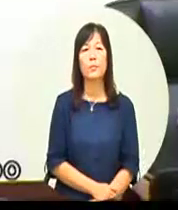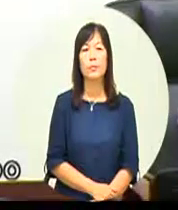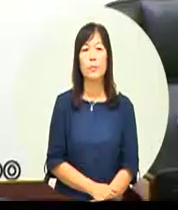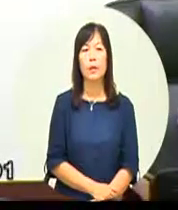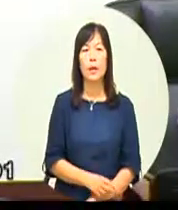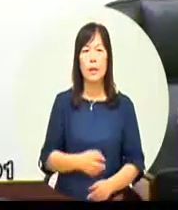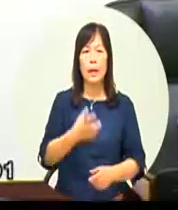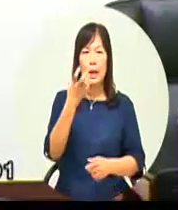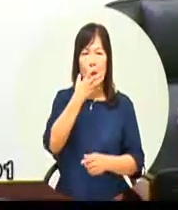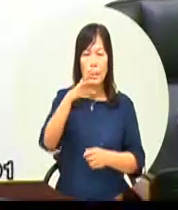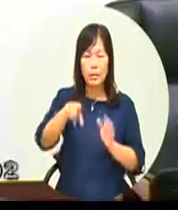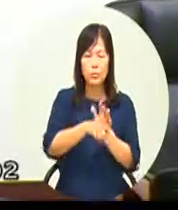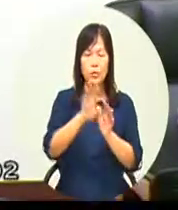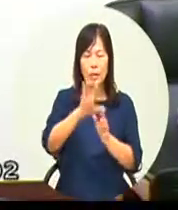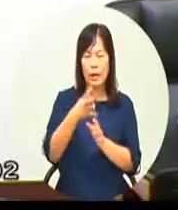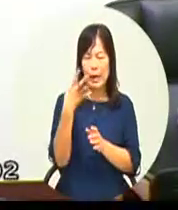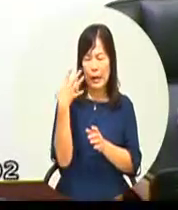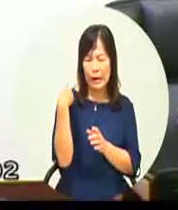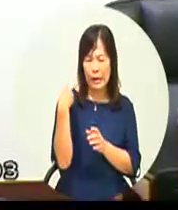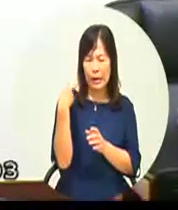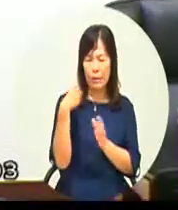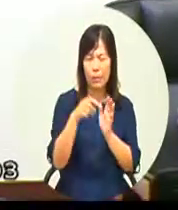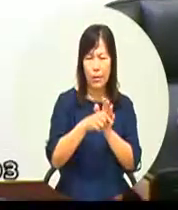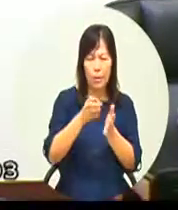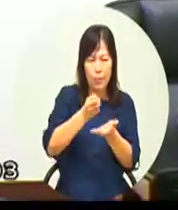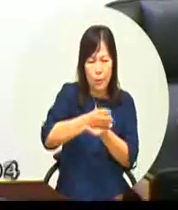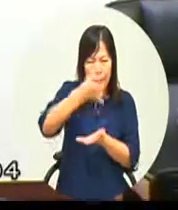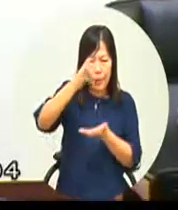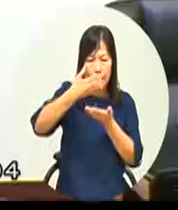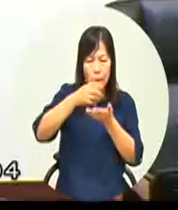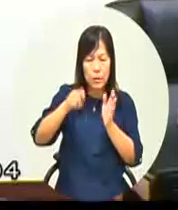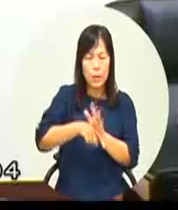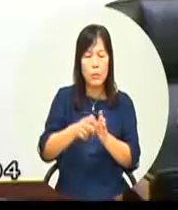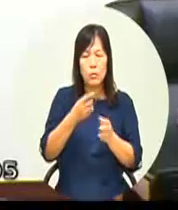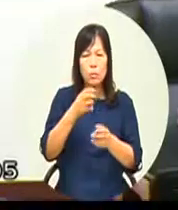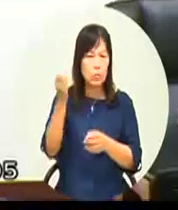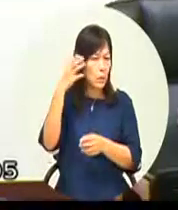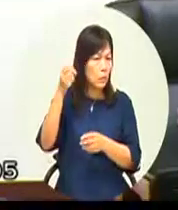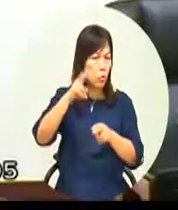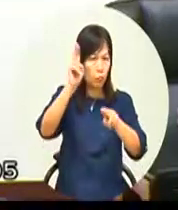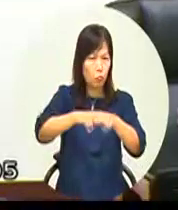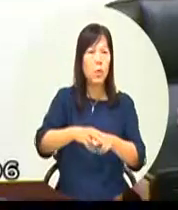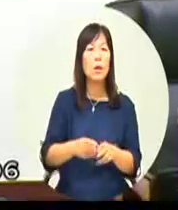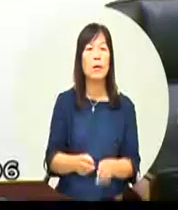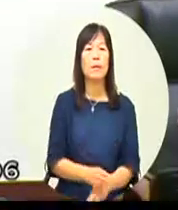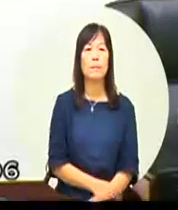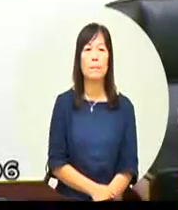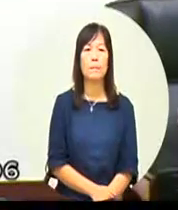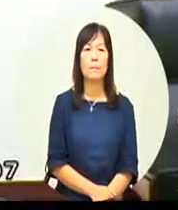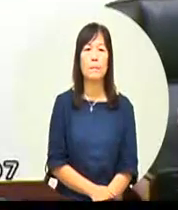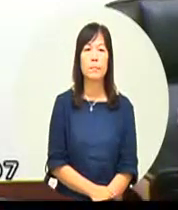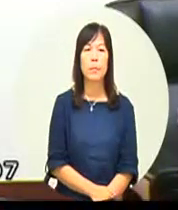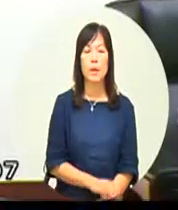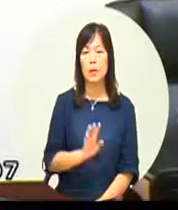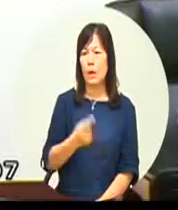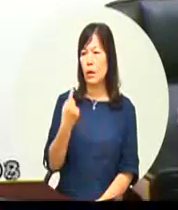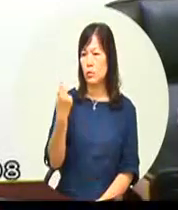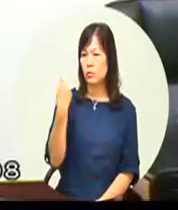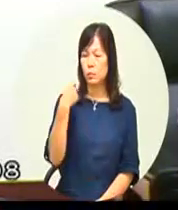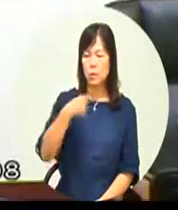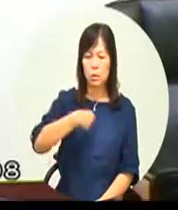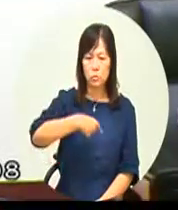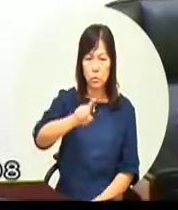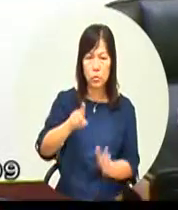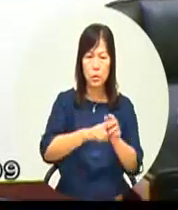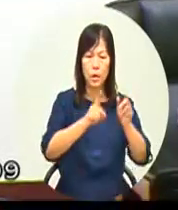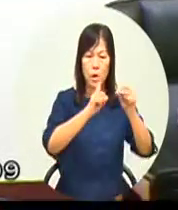盐城区有一个老饭店中正饭店，听说已经熄火熄灯了，然后我昨天经过中山